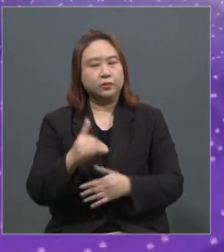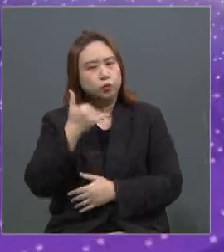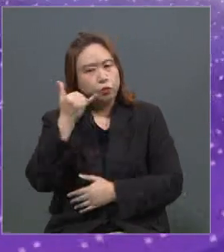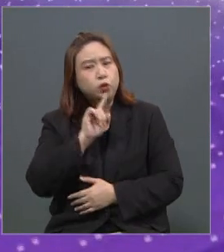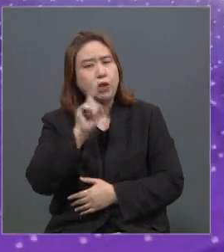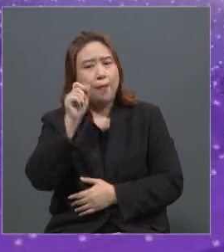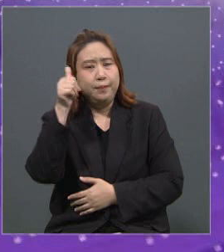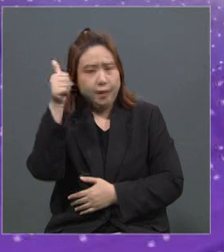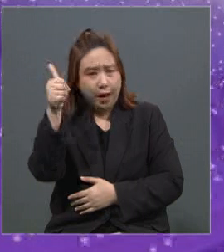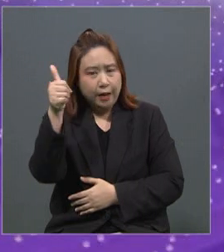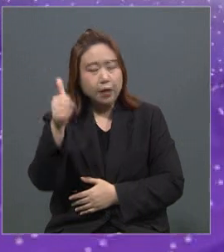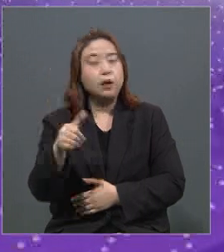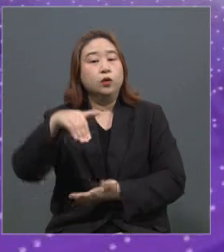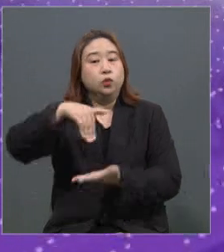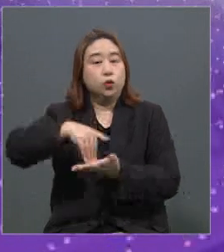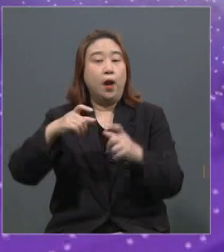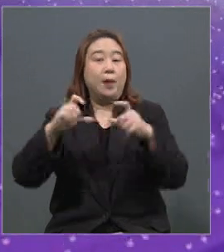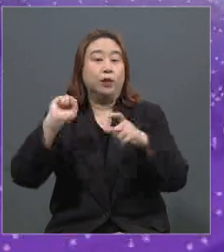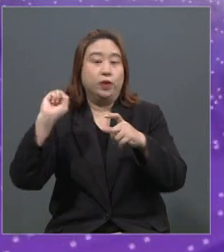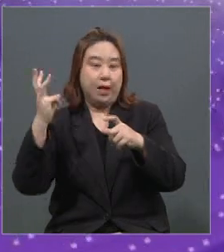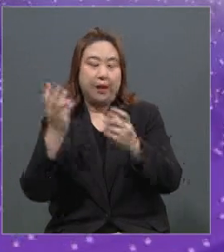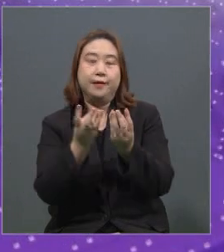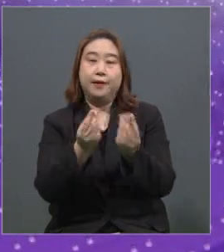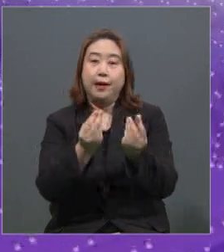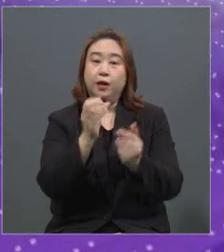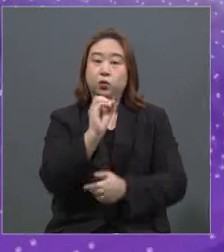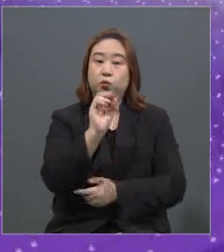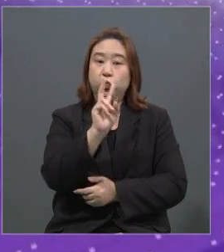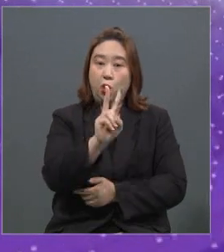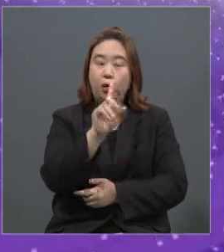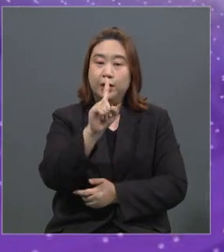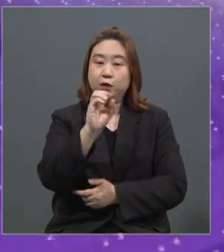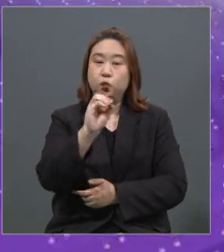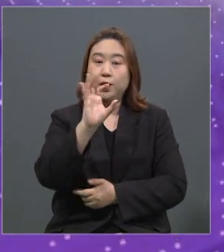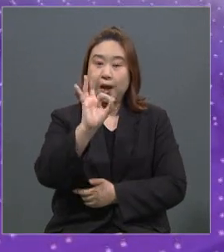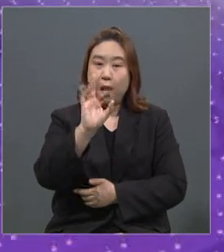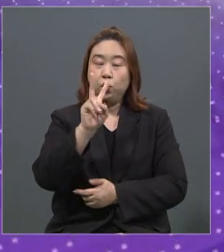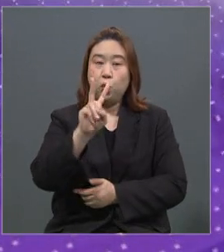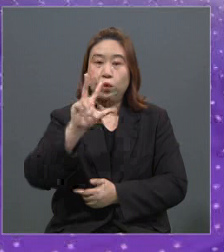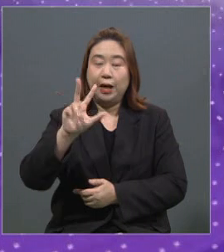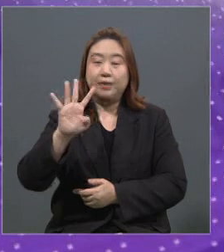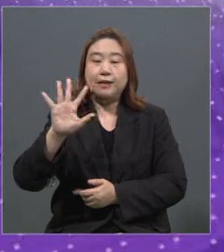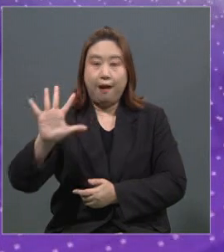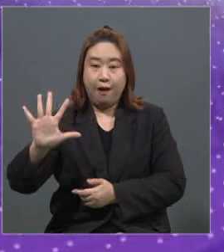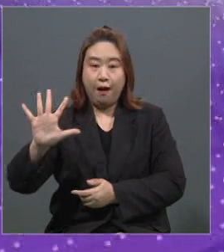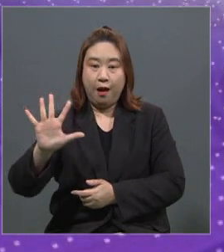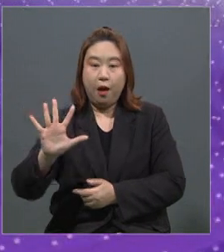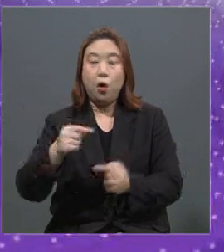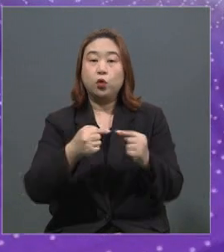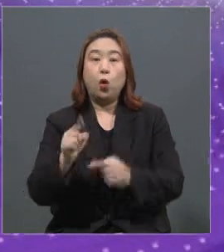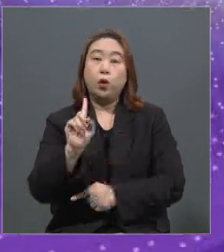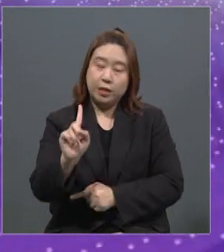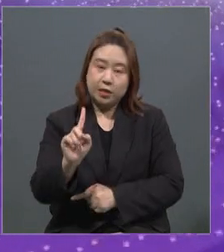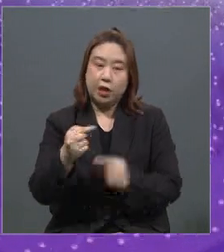ที่สู่ลกค้าสัพันธปัดเซวดีการแห่งรัดไมเลกทสัท์ครับ0-2109-2345-1-